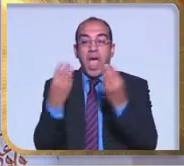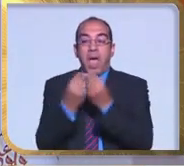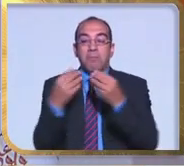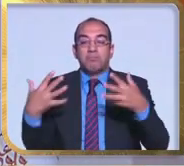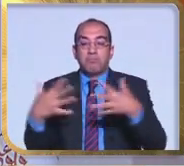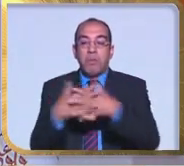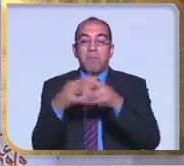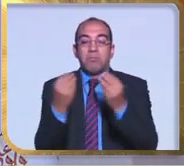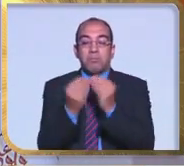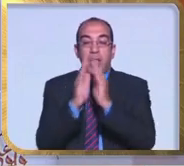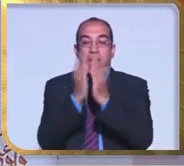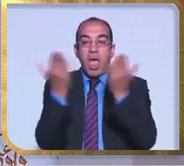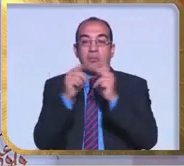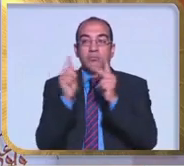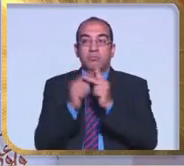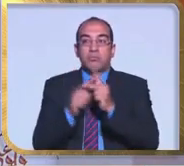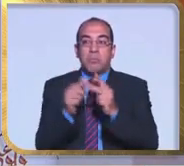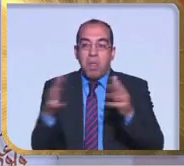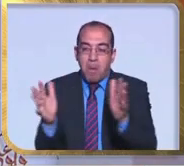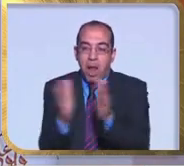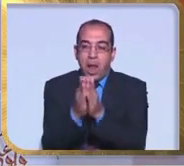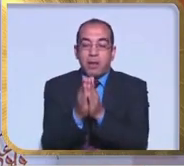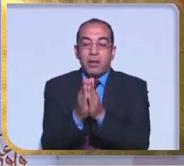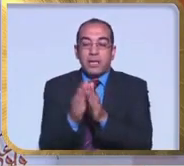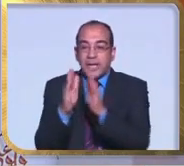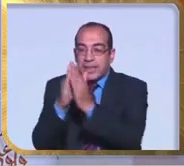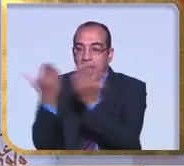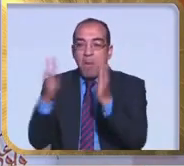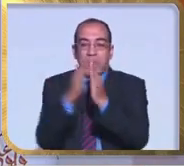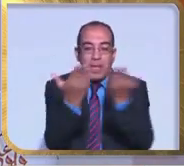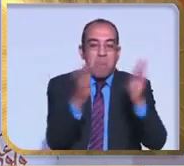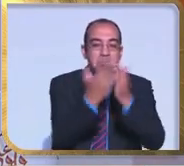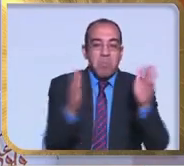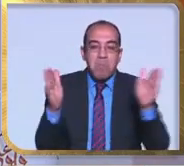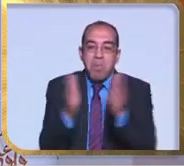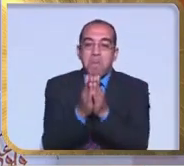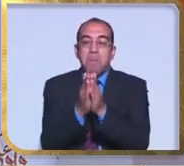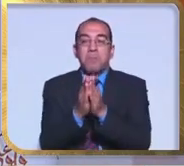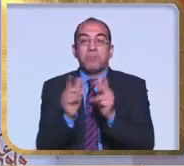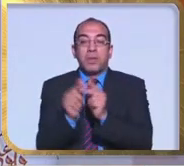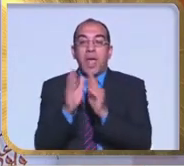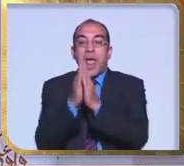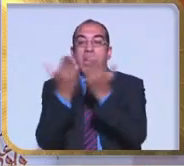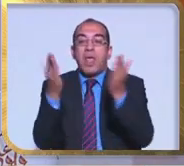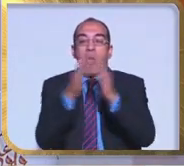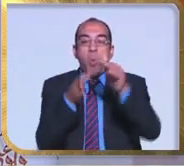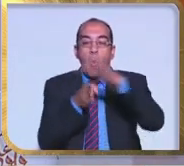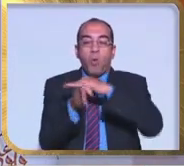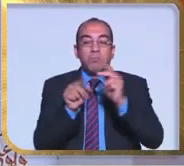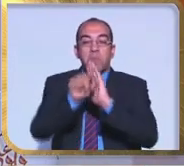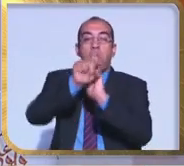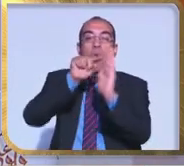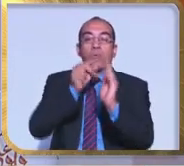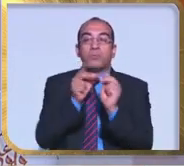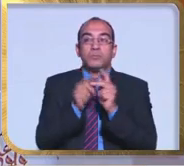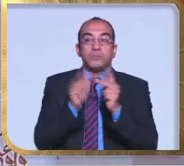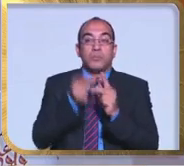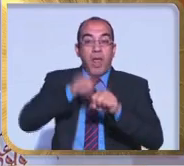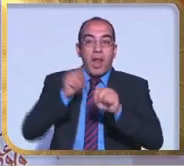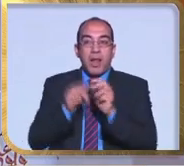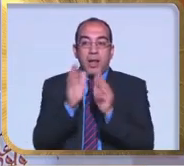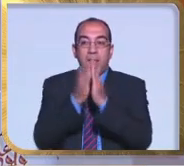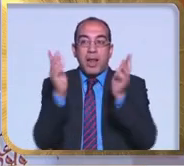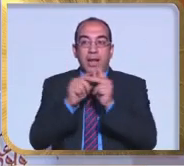والضم، أنت ضامن مجموعة من المسائل تحت هذا الكتاب أو داخل ذلك الكتاب، حتى جاية منها